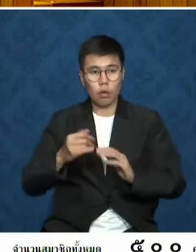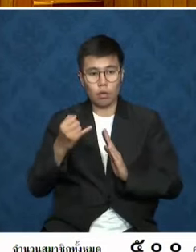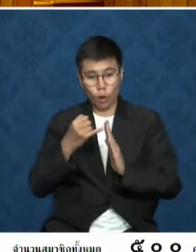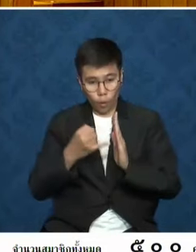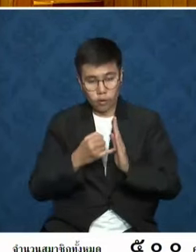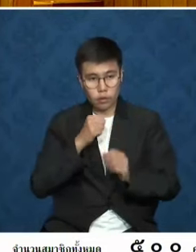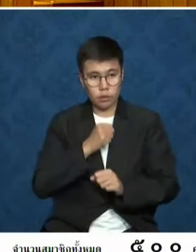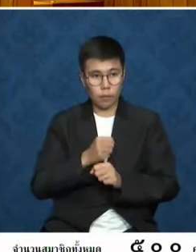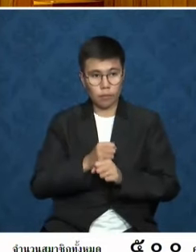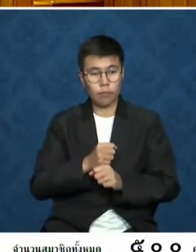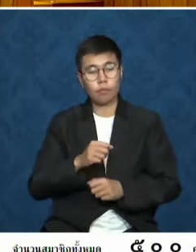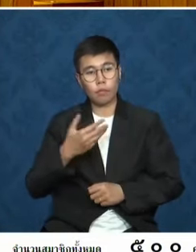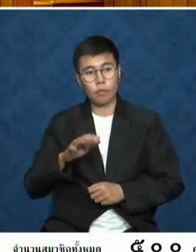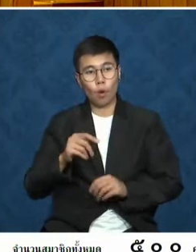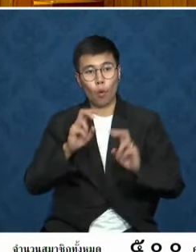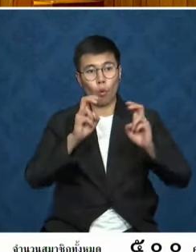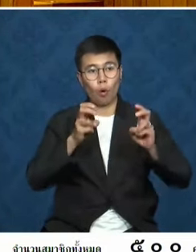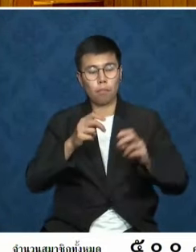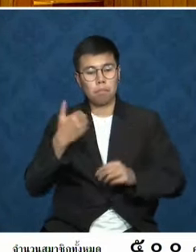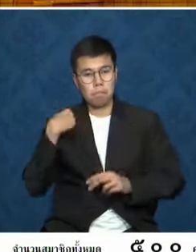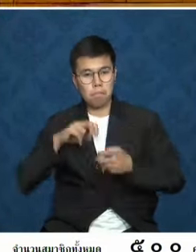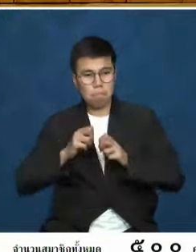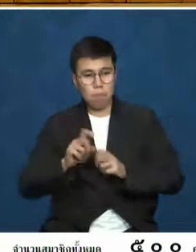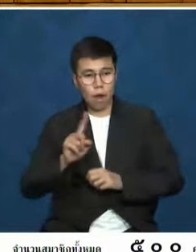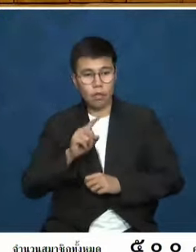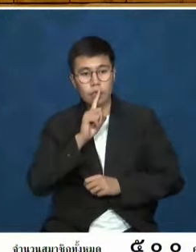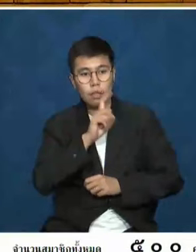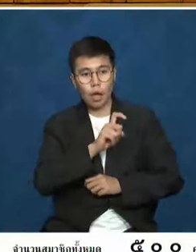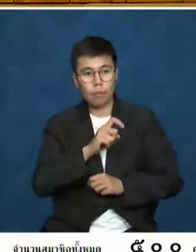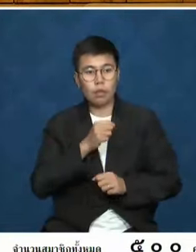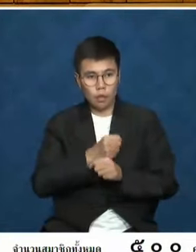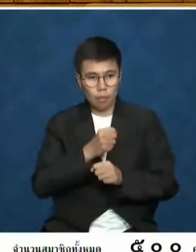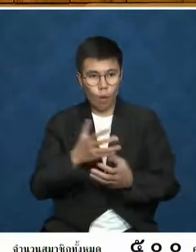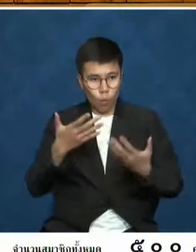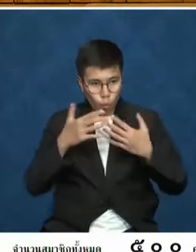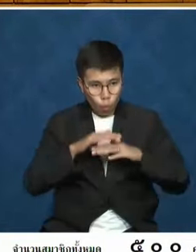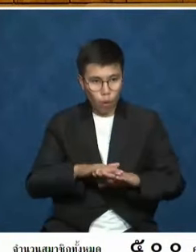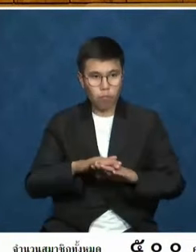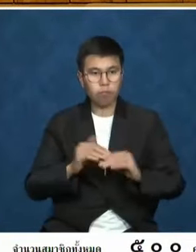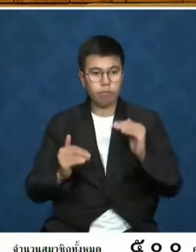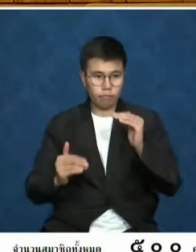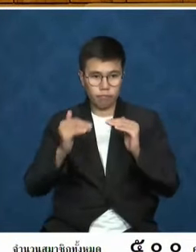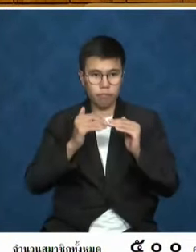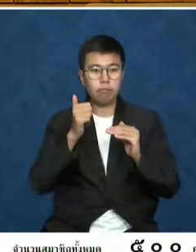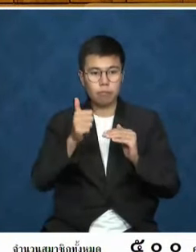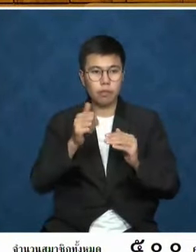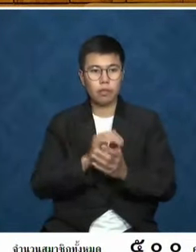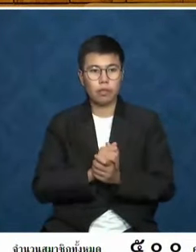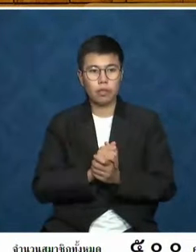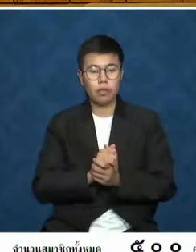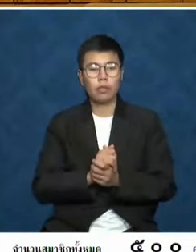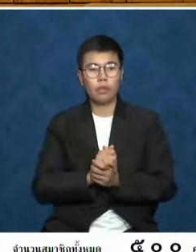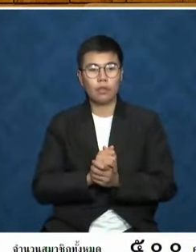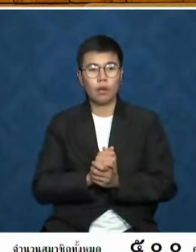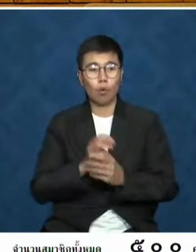ั้งถินในการทจะรับโจทยจากเขาเพื่ทจะทำงานร่วมกันดังนั้นจะขยับนิดนึงว่าในส่